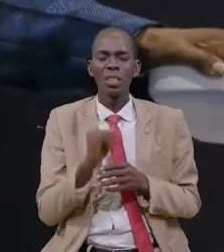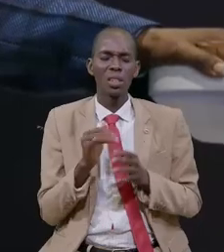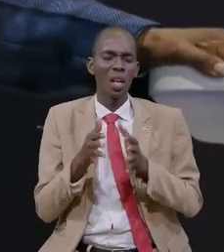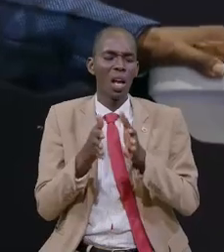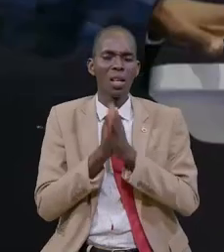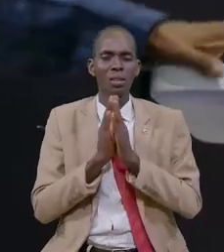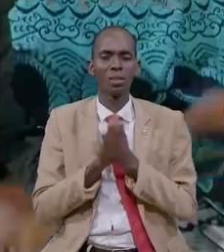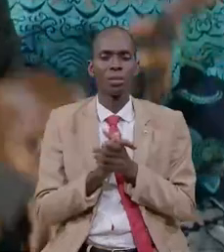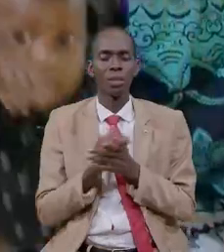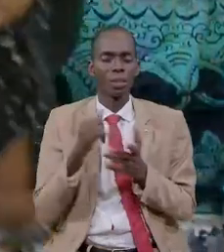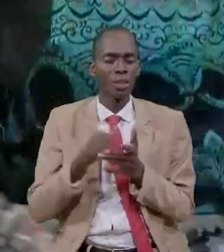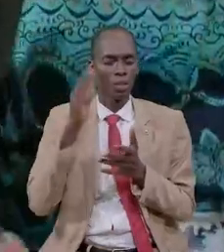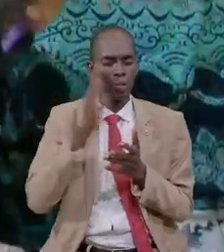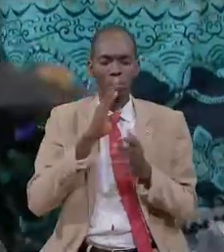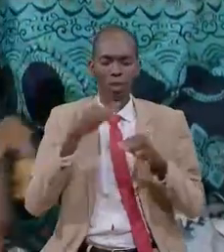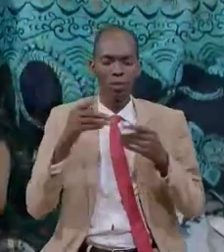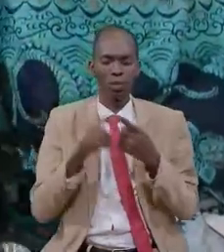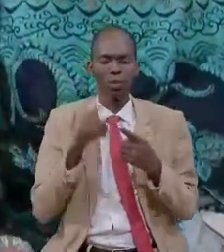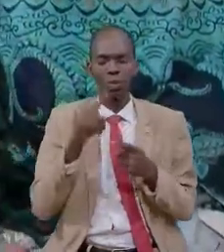demander. Et ce sera donné.